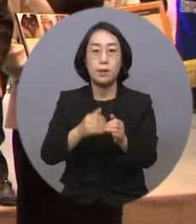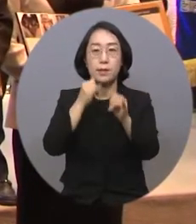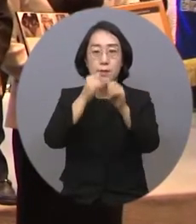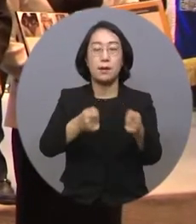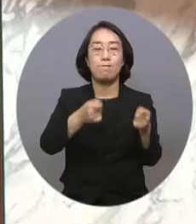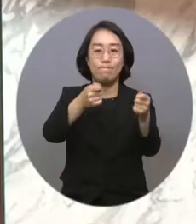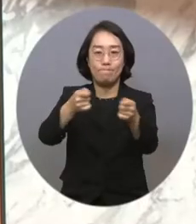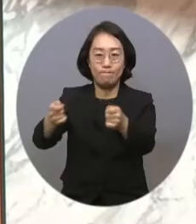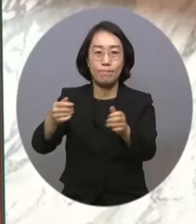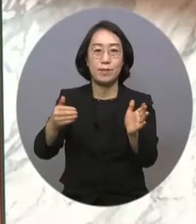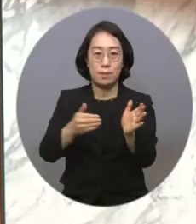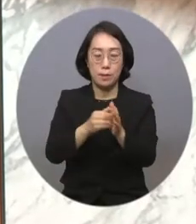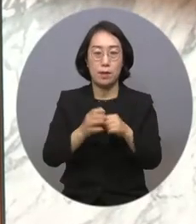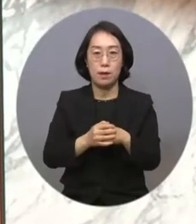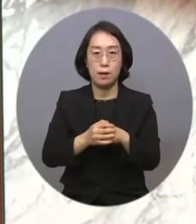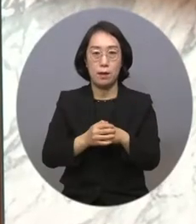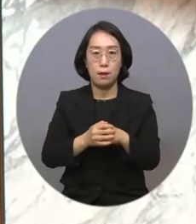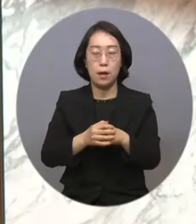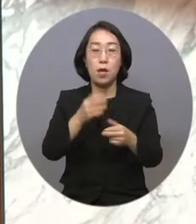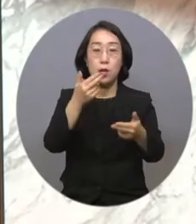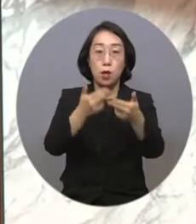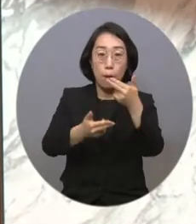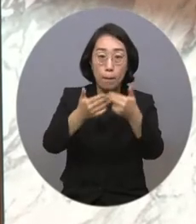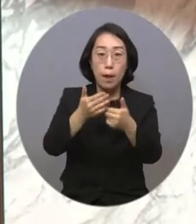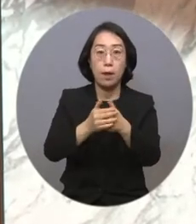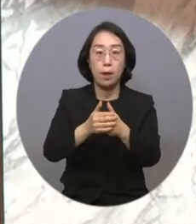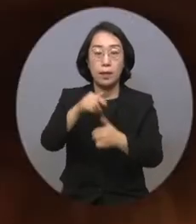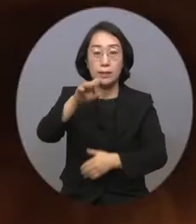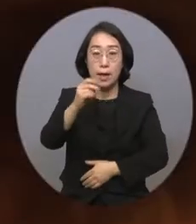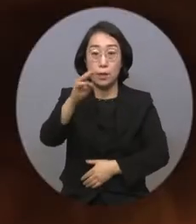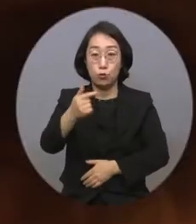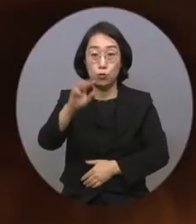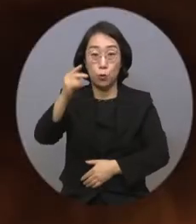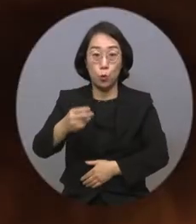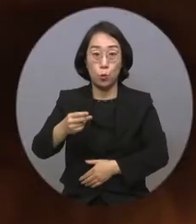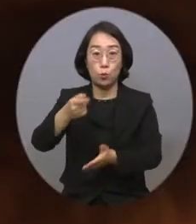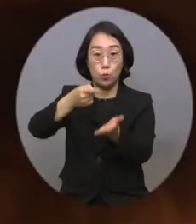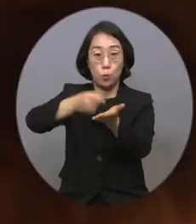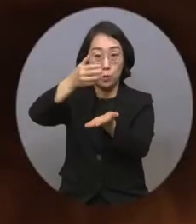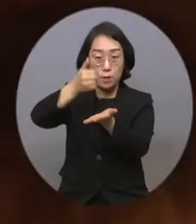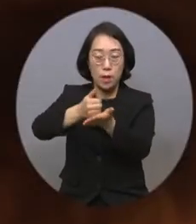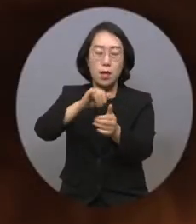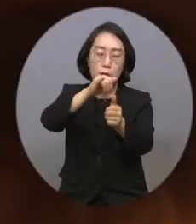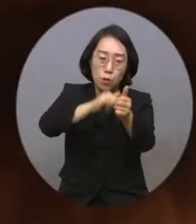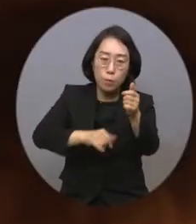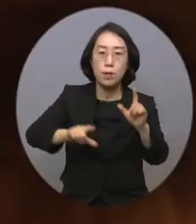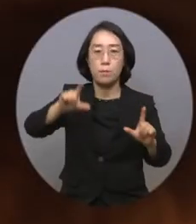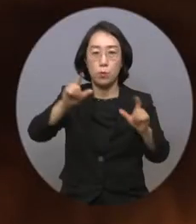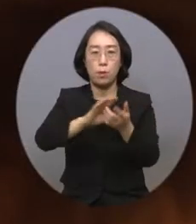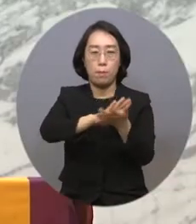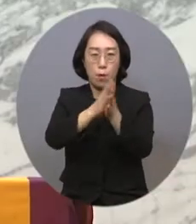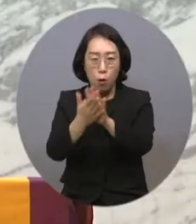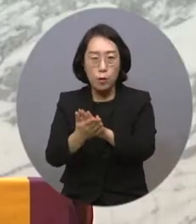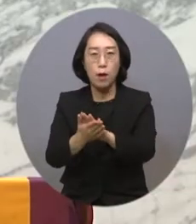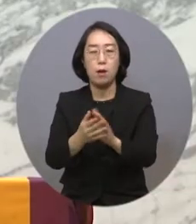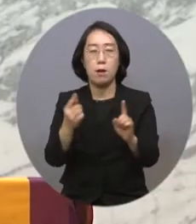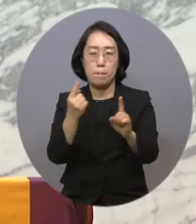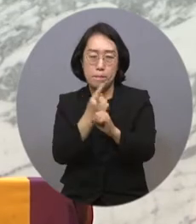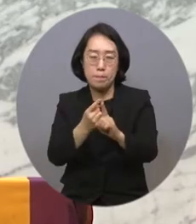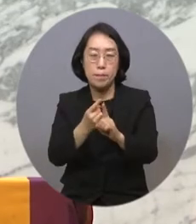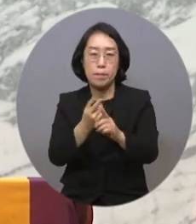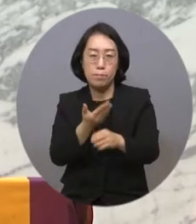수여했습니다. 국제 라이온스 협회 355 A지구 장준용 총재는 섬김의 자세로 변화와 혁신이라는 표어를 늘